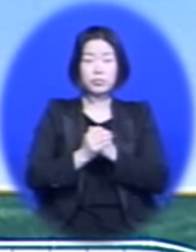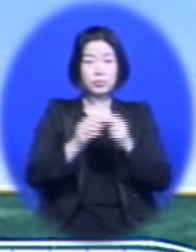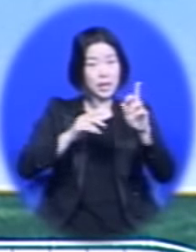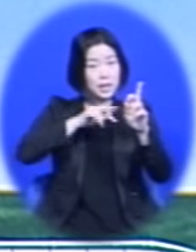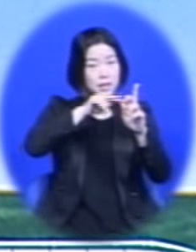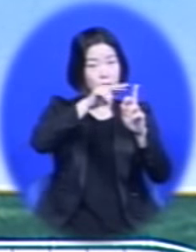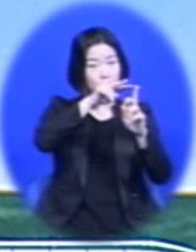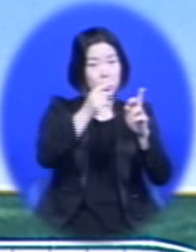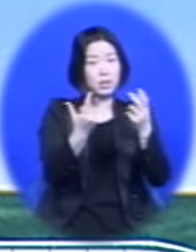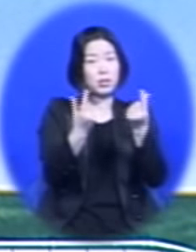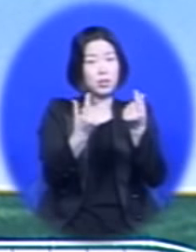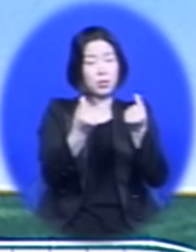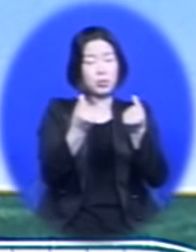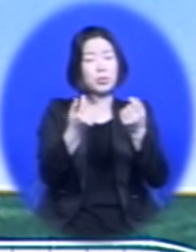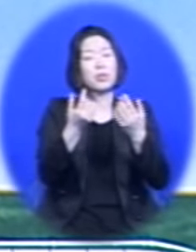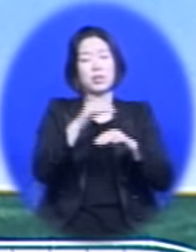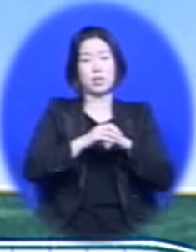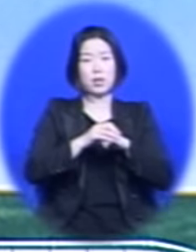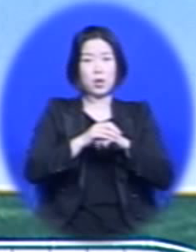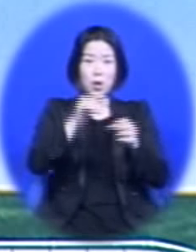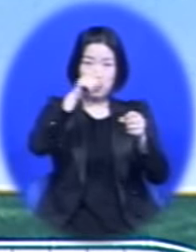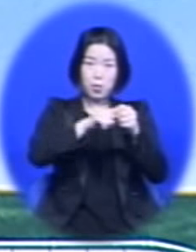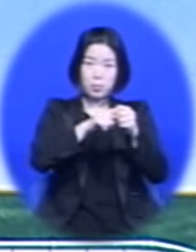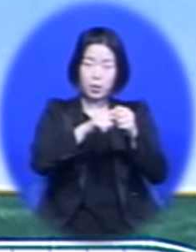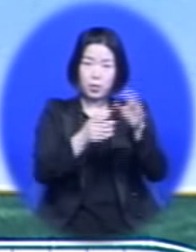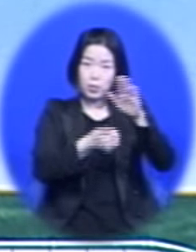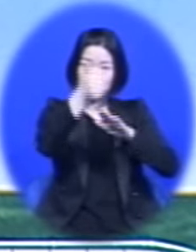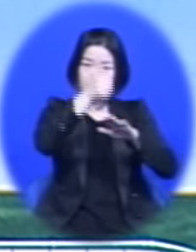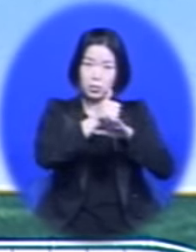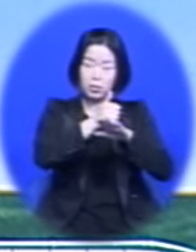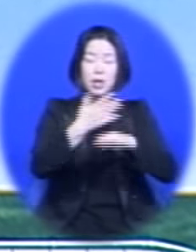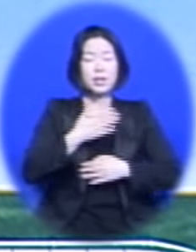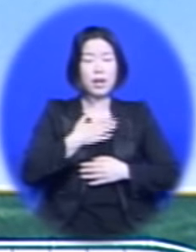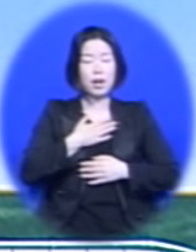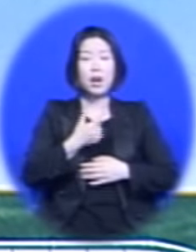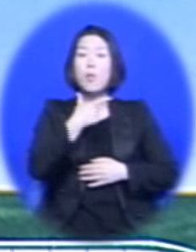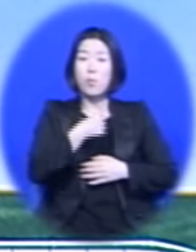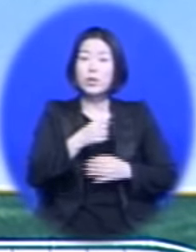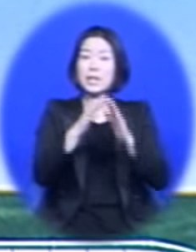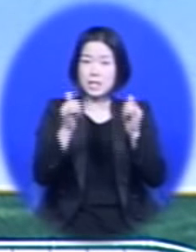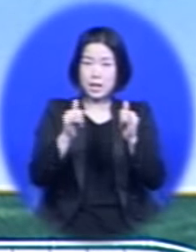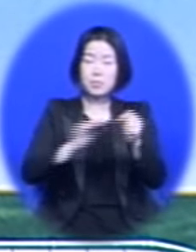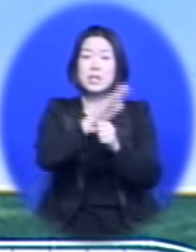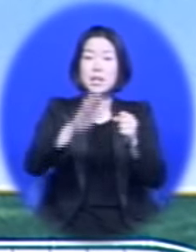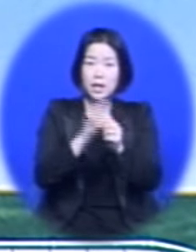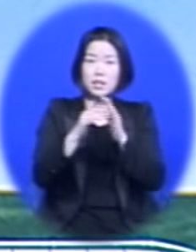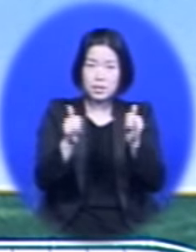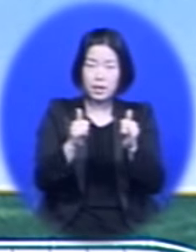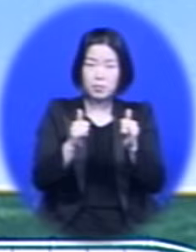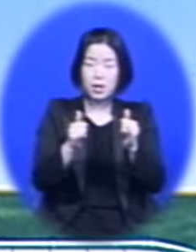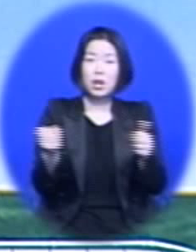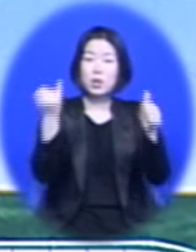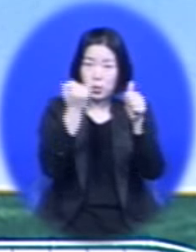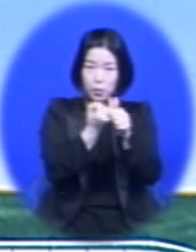산을 올라가는 것 같습니다. 목표를 달성하는 거죠. 내가 원하는 사람과 내가 사랑하는 사람과